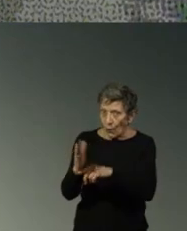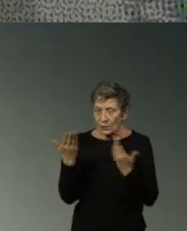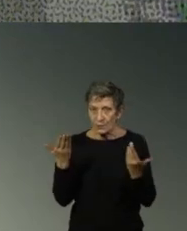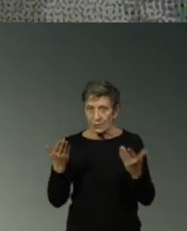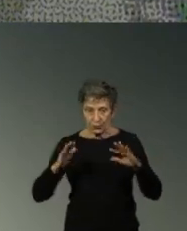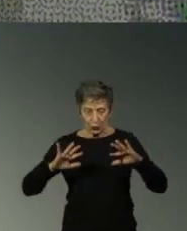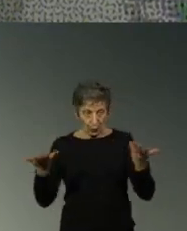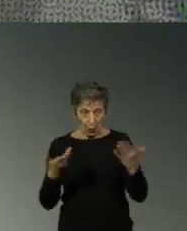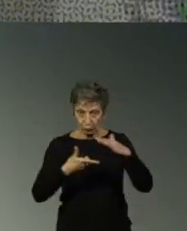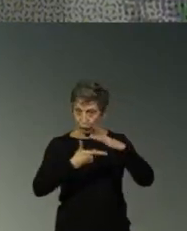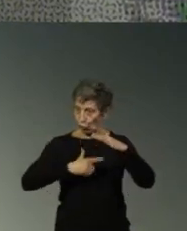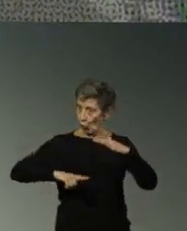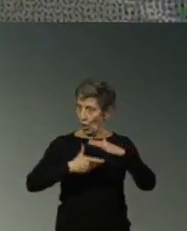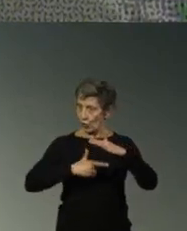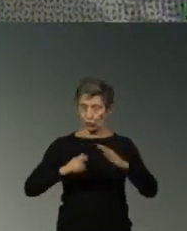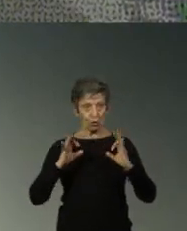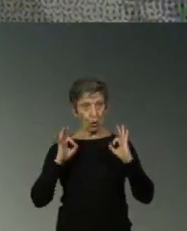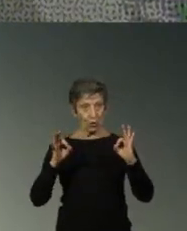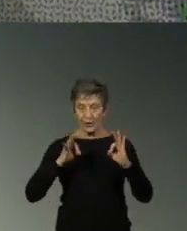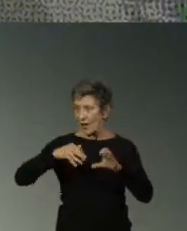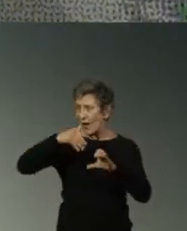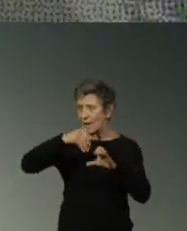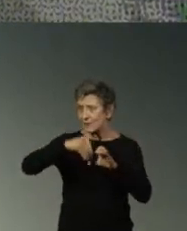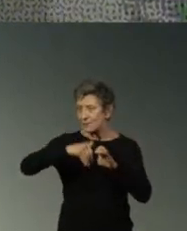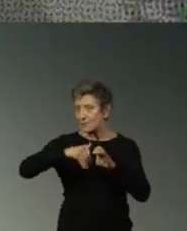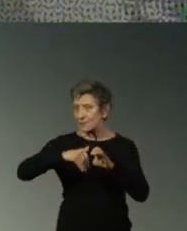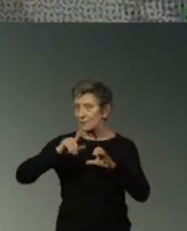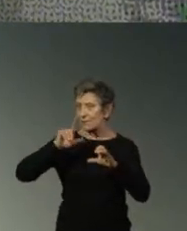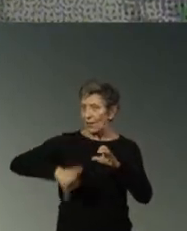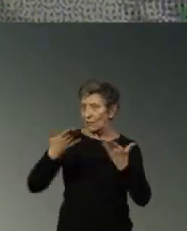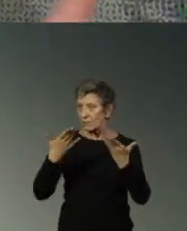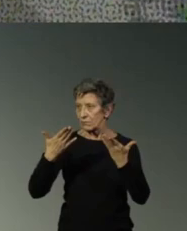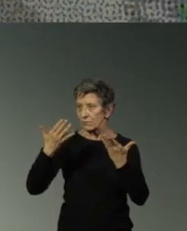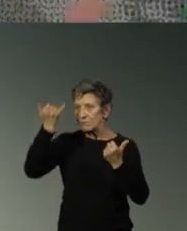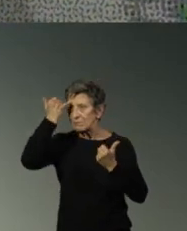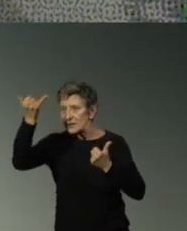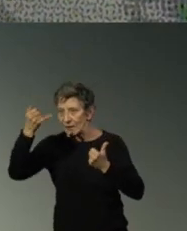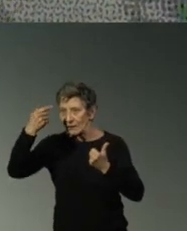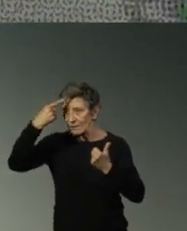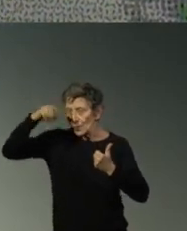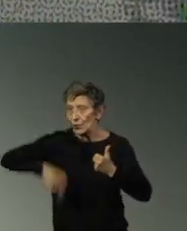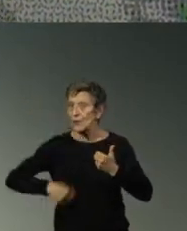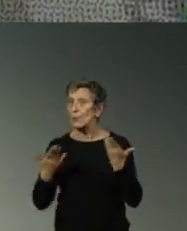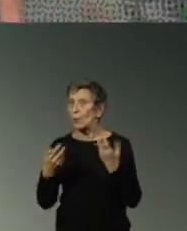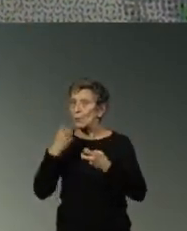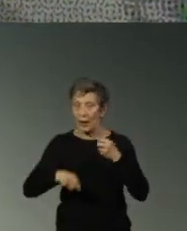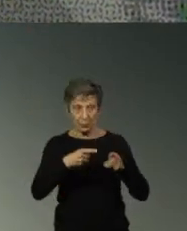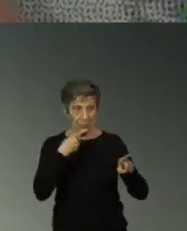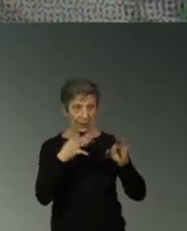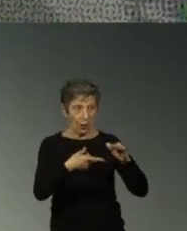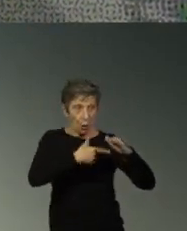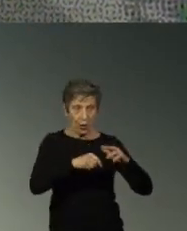langage ordinaire est en quelque sorte porteur de toute une idéologie. Chez vous, Pierre, c'est le langage de la chasse, et chez vous, Fanny,